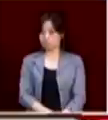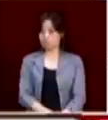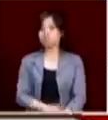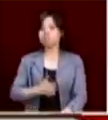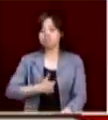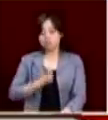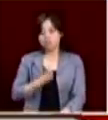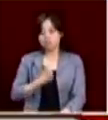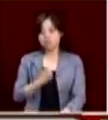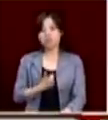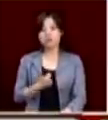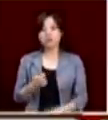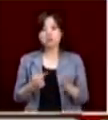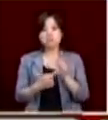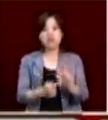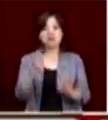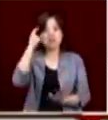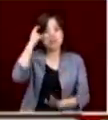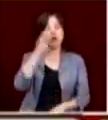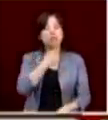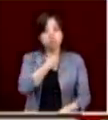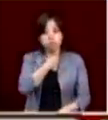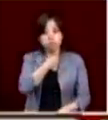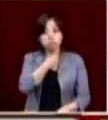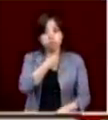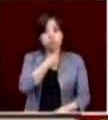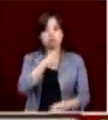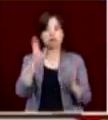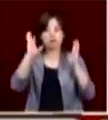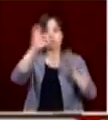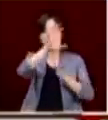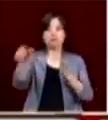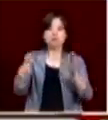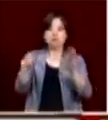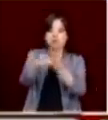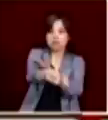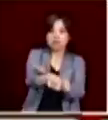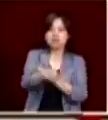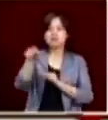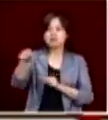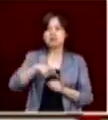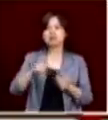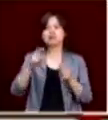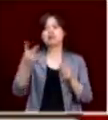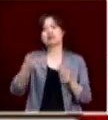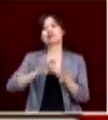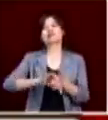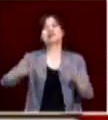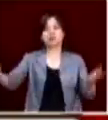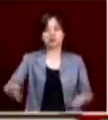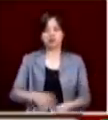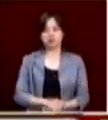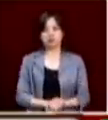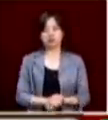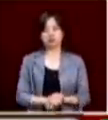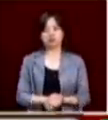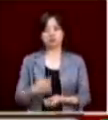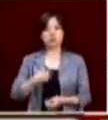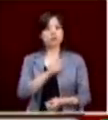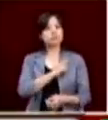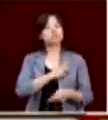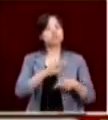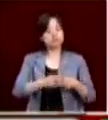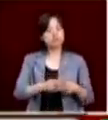其实表示意愿加正式参选，也是两回事啊。啊，我相